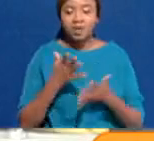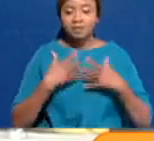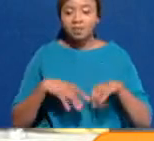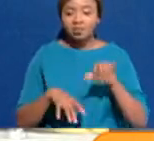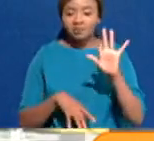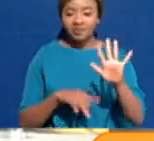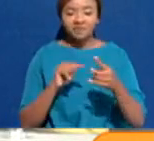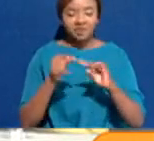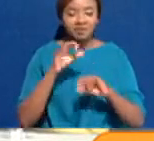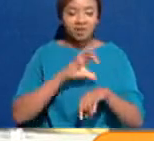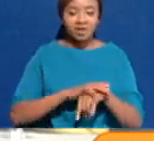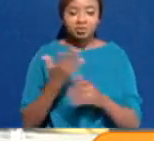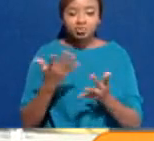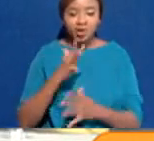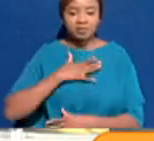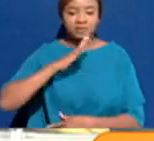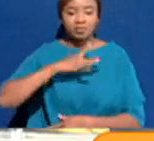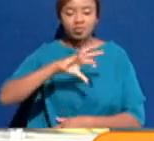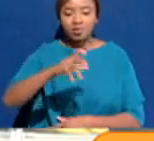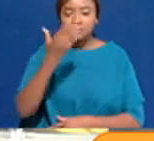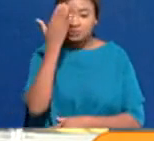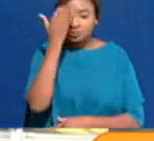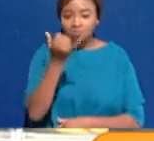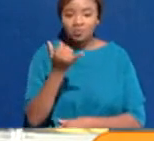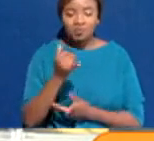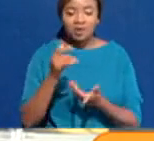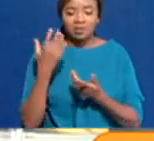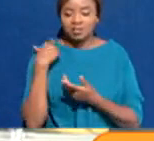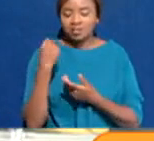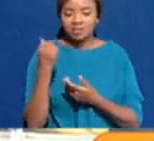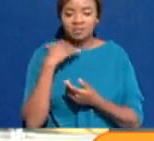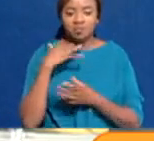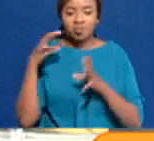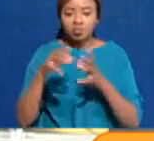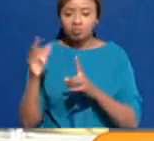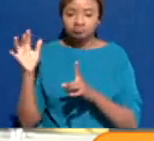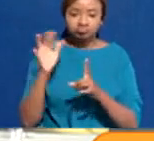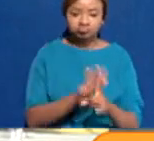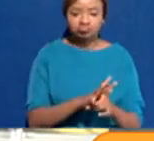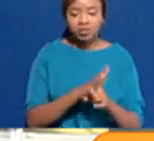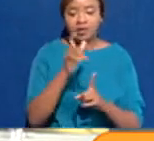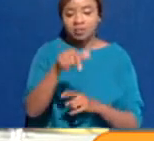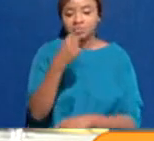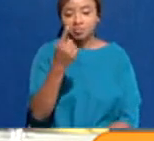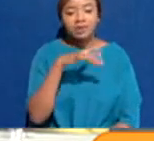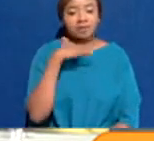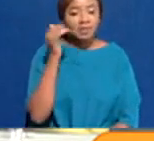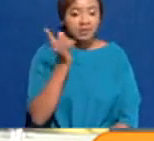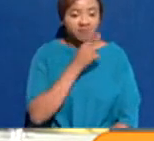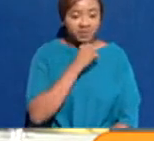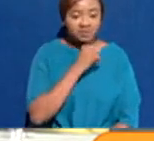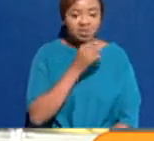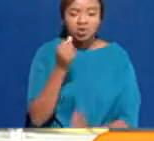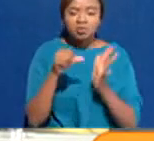watu watano wanauguza majeraha kaunti ya Samburu kufuatia uvamizi wa punde zaidi uliosababisha kifo cha mtu mmoja. Na uvamizi